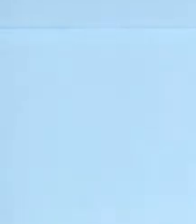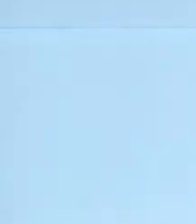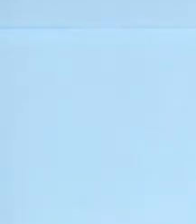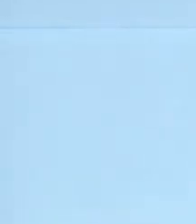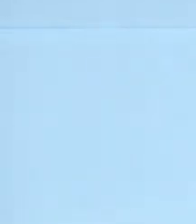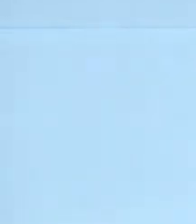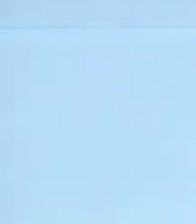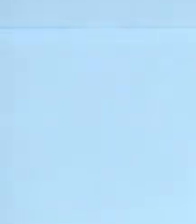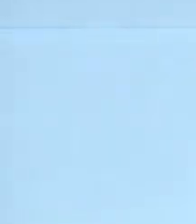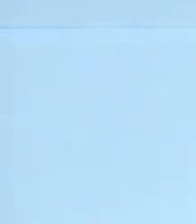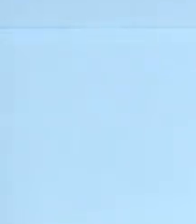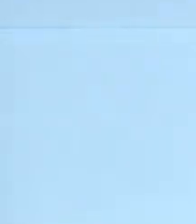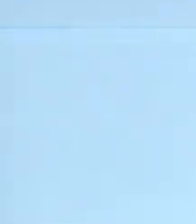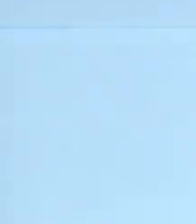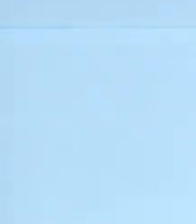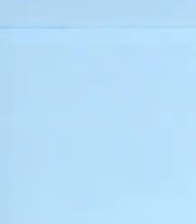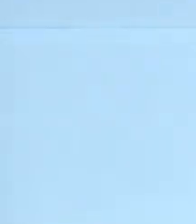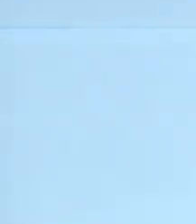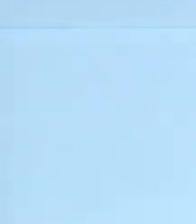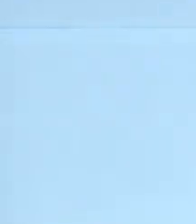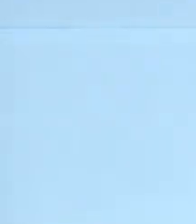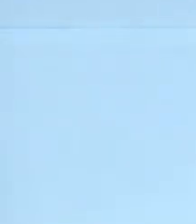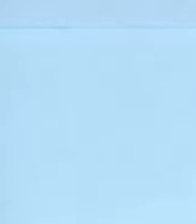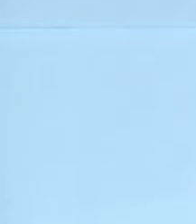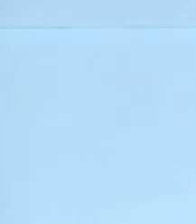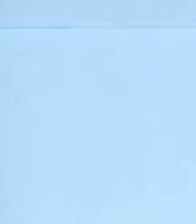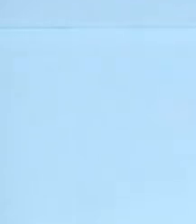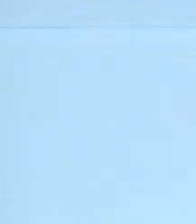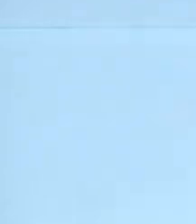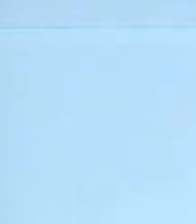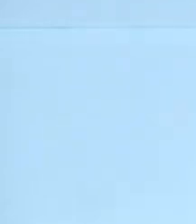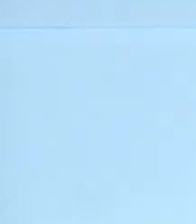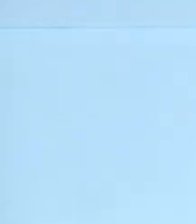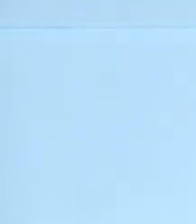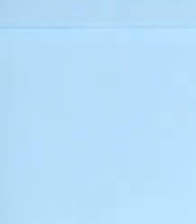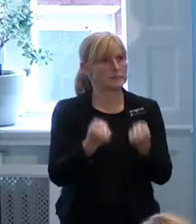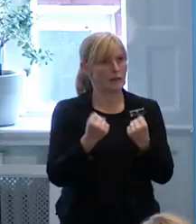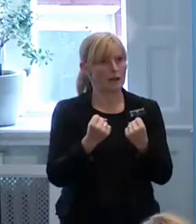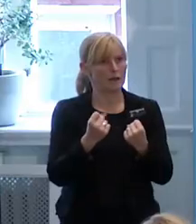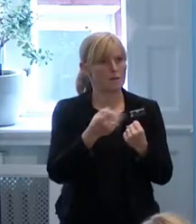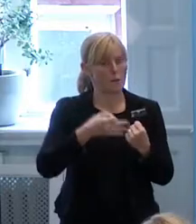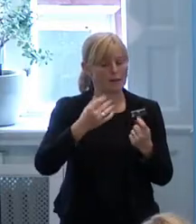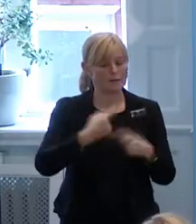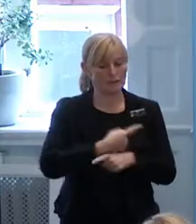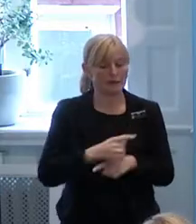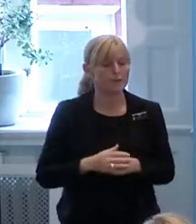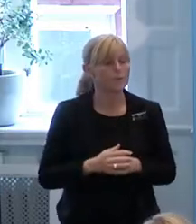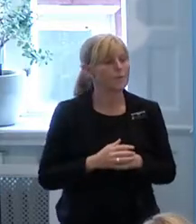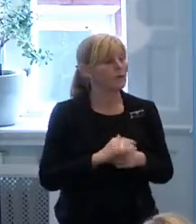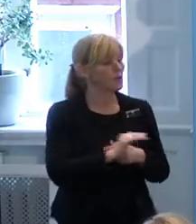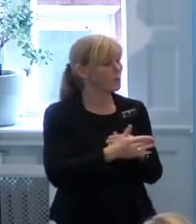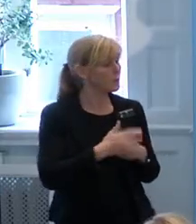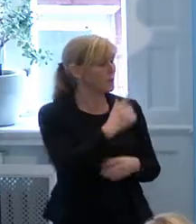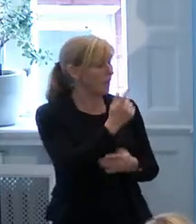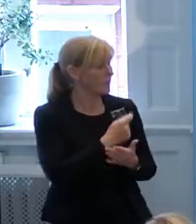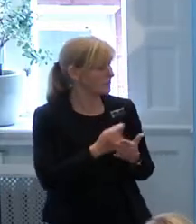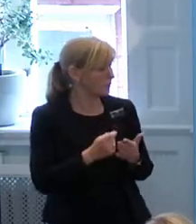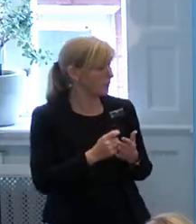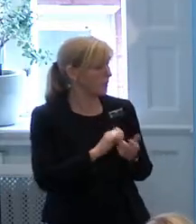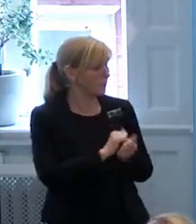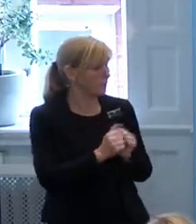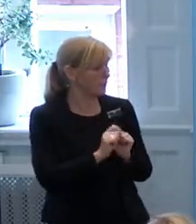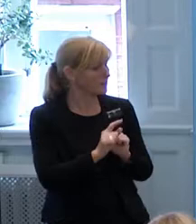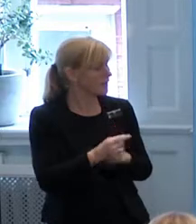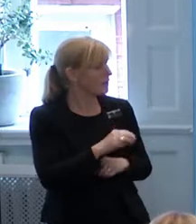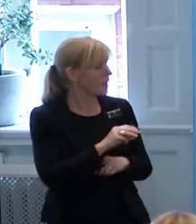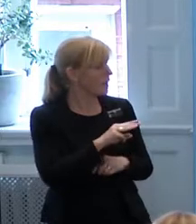kommer också de här krockarna, tror jag, att på sikt kunna lösas upp och bli någonting starkt. Bra. Vi återkommer till arkitekturpolitiken, tänker jag också.